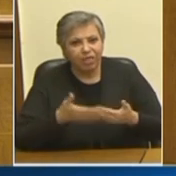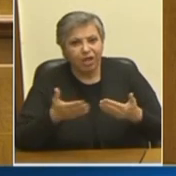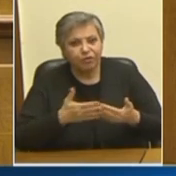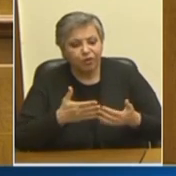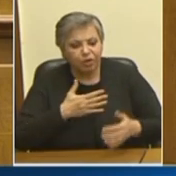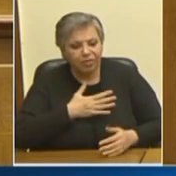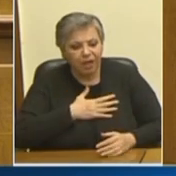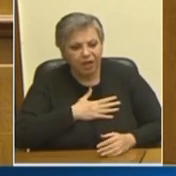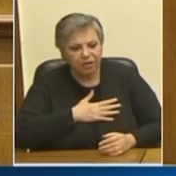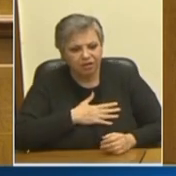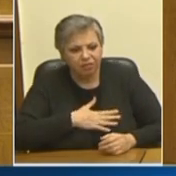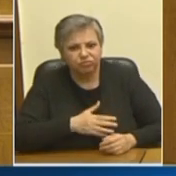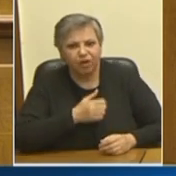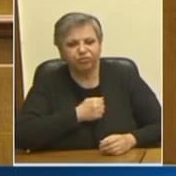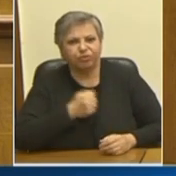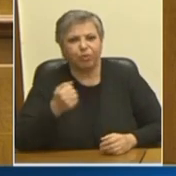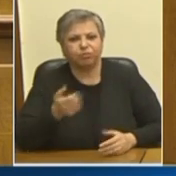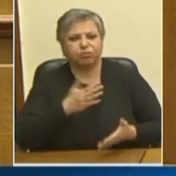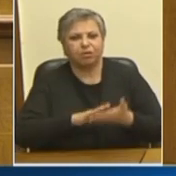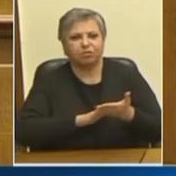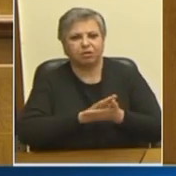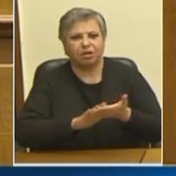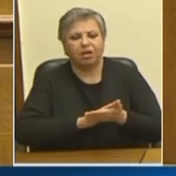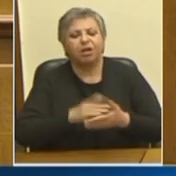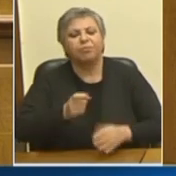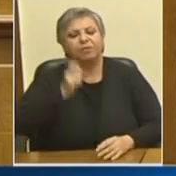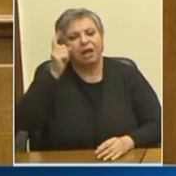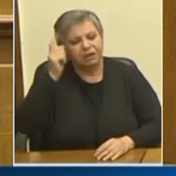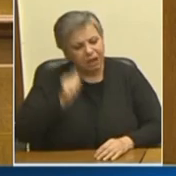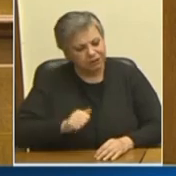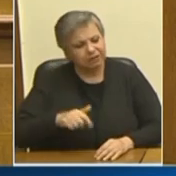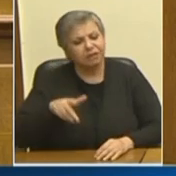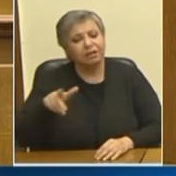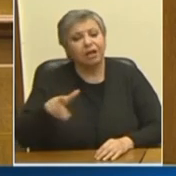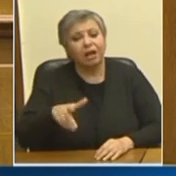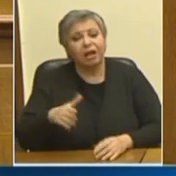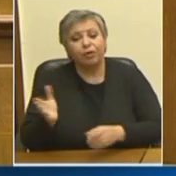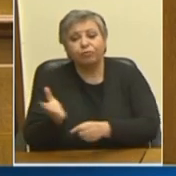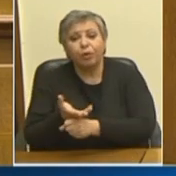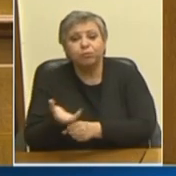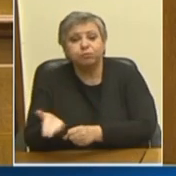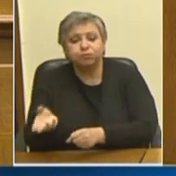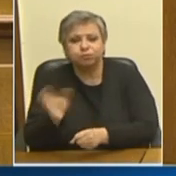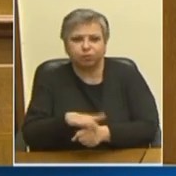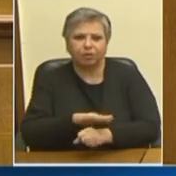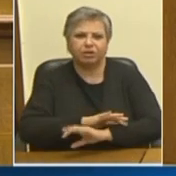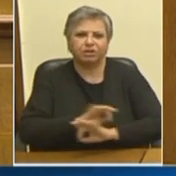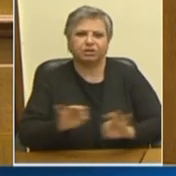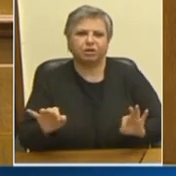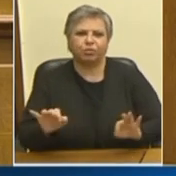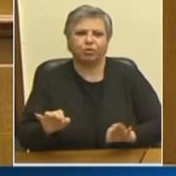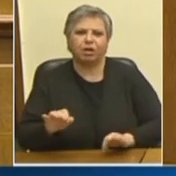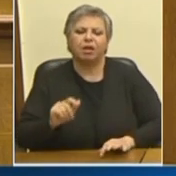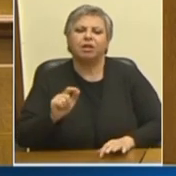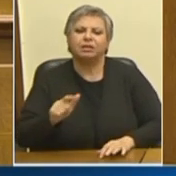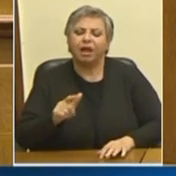η αιτία της πρόωρης πτώσης σας, έστω αυτής της πρόωρης των ολίγων